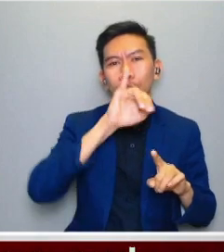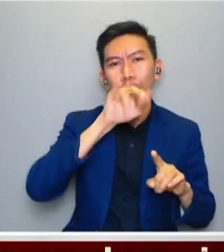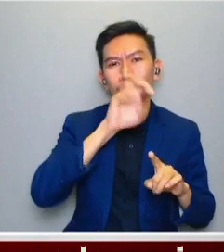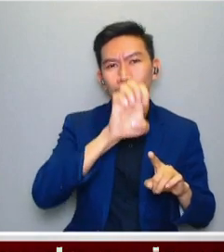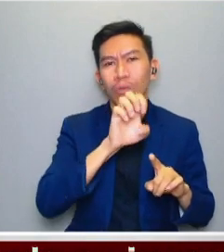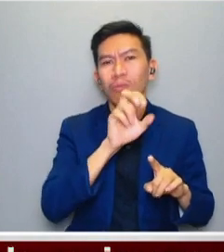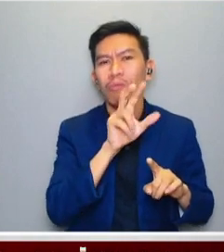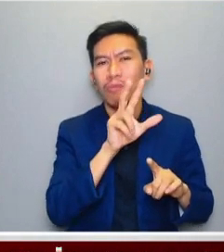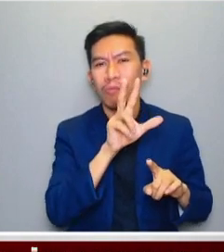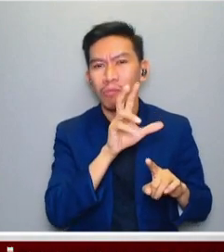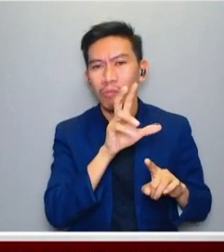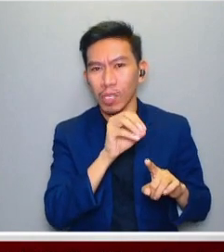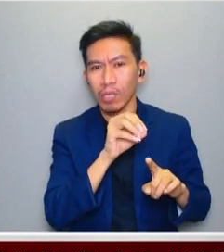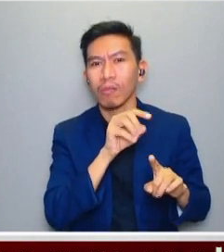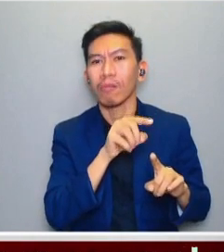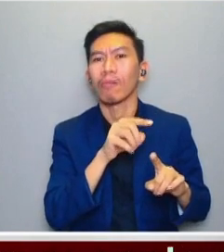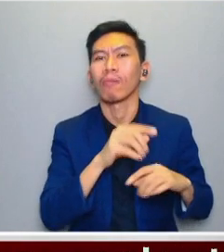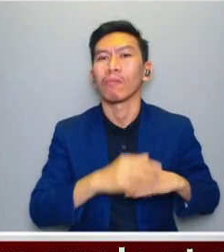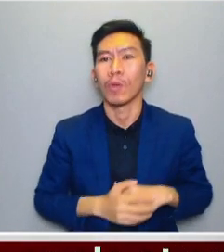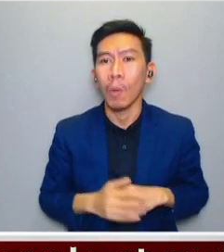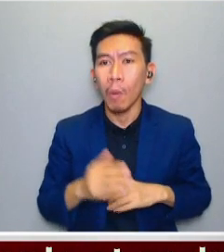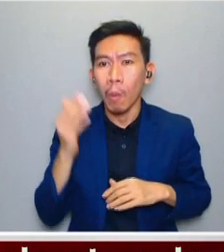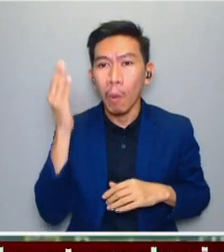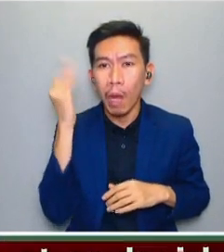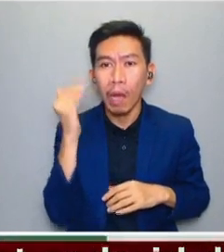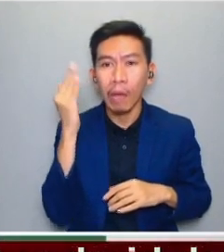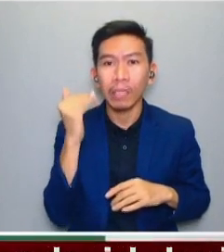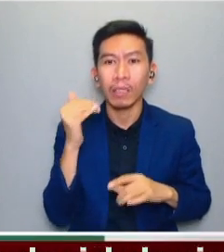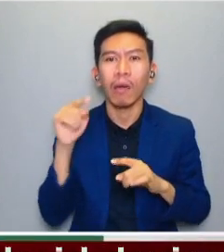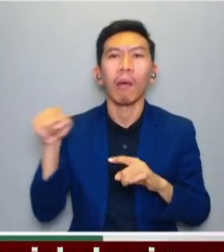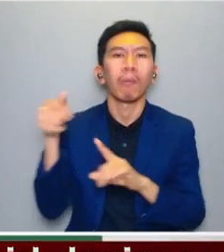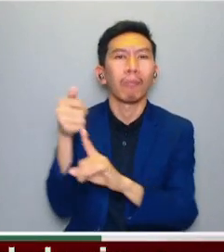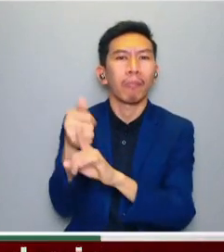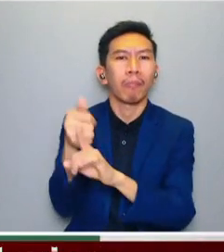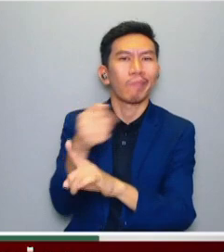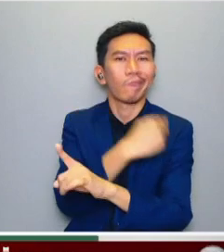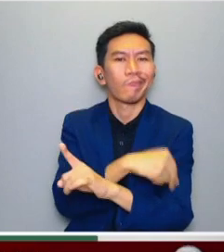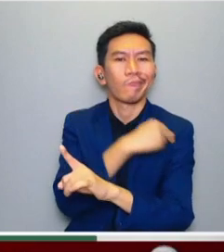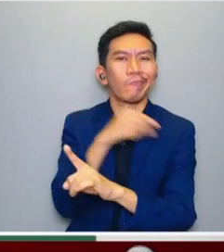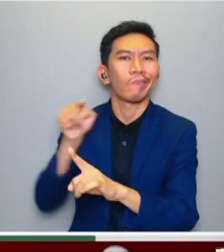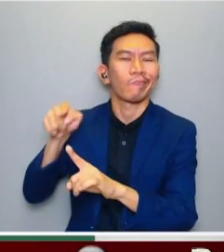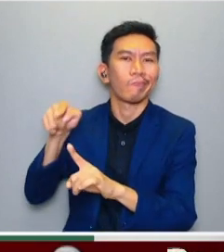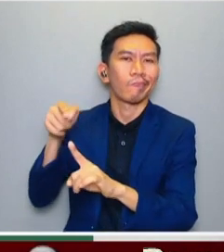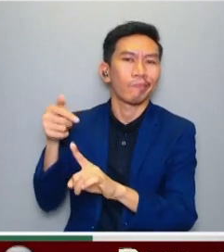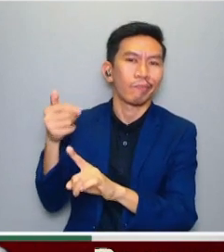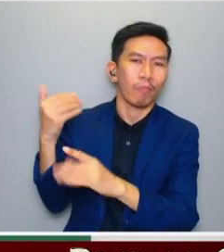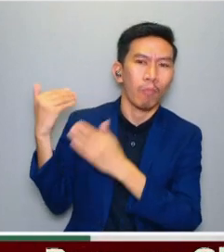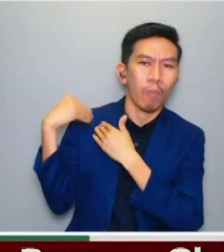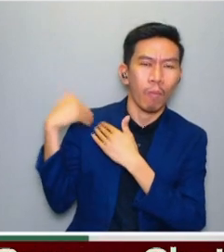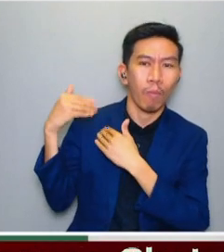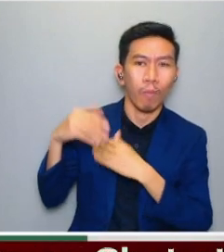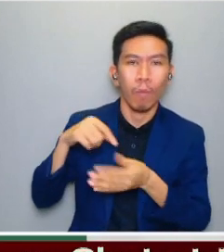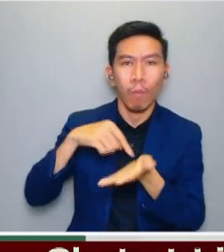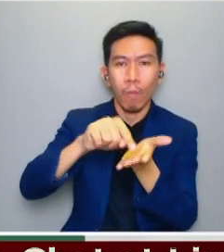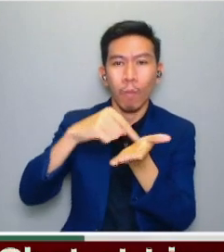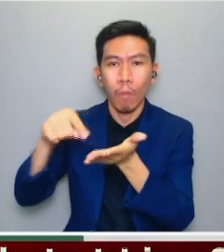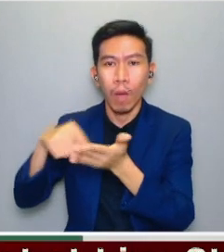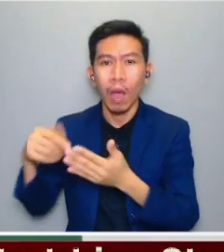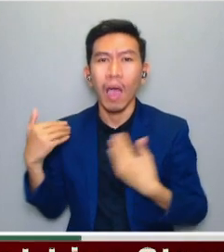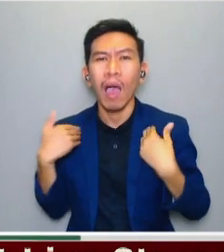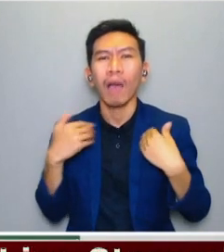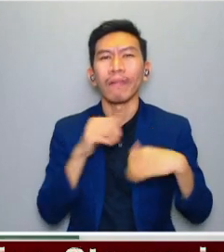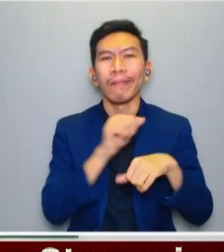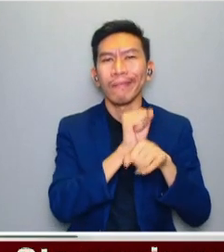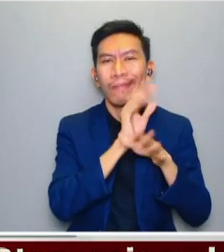dahil inaasahan na sasagutin ito ng mga pasilidad. Maraming health workers din ang naniningil ng tinatawag na active